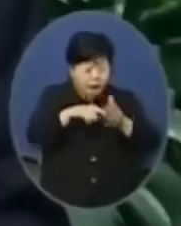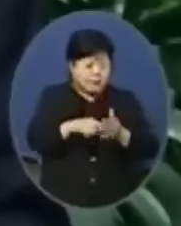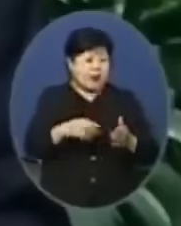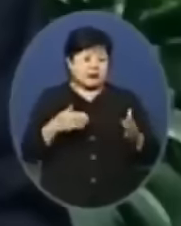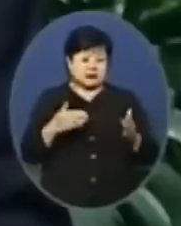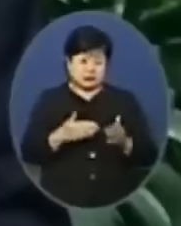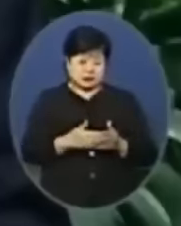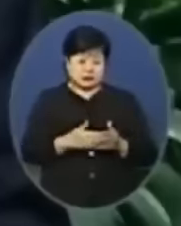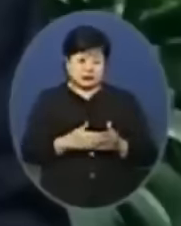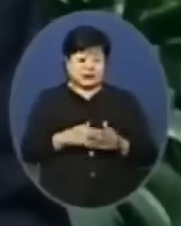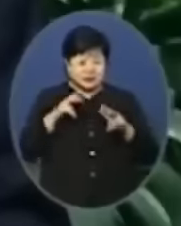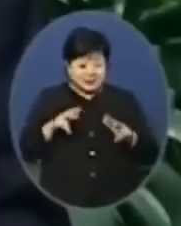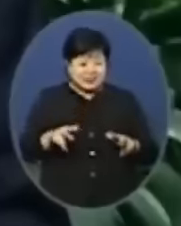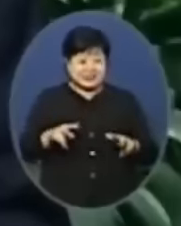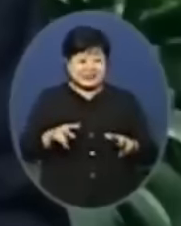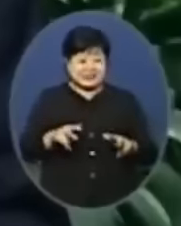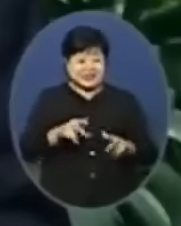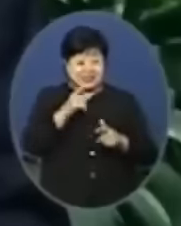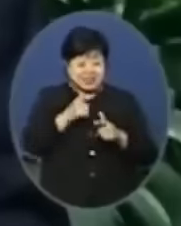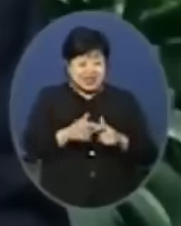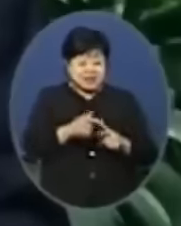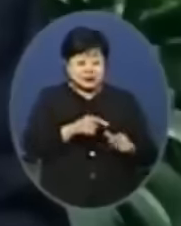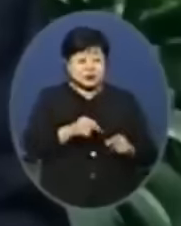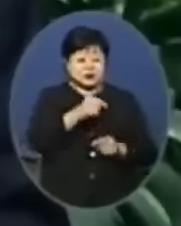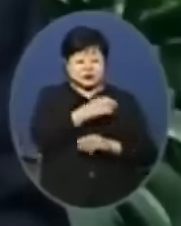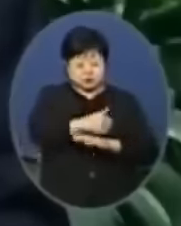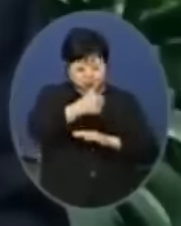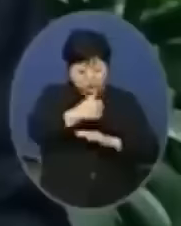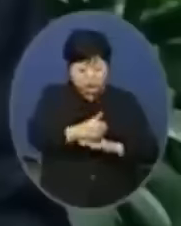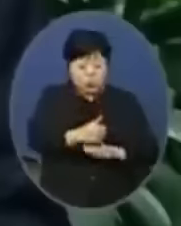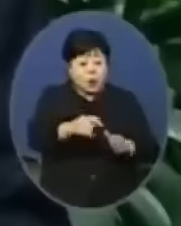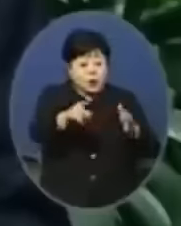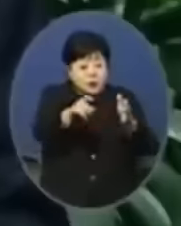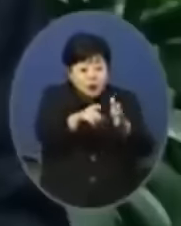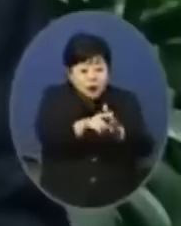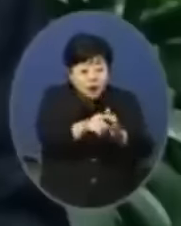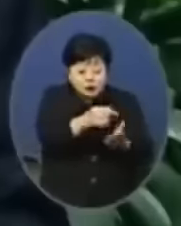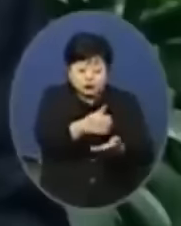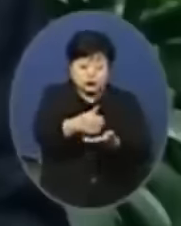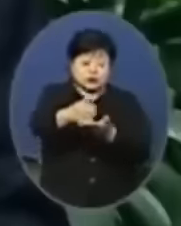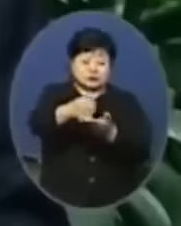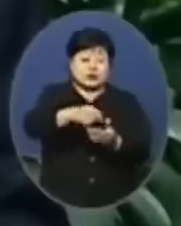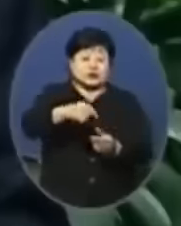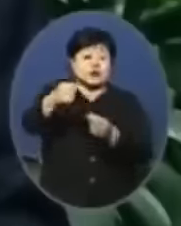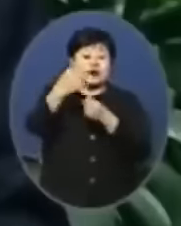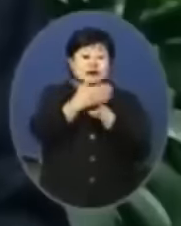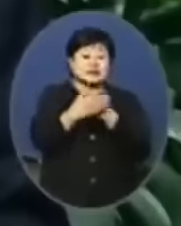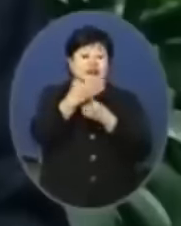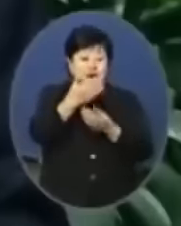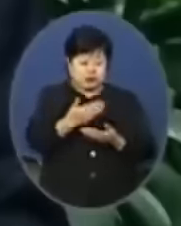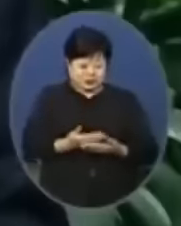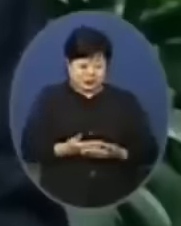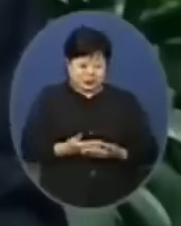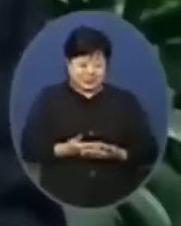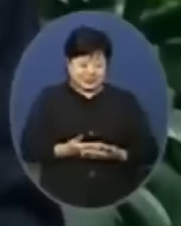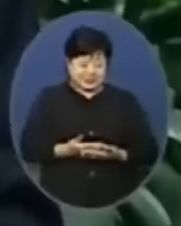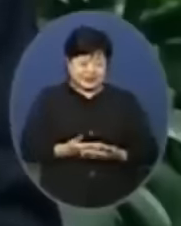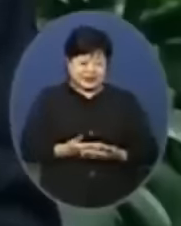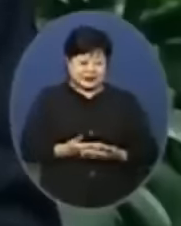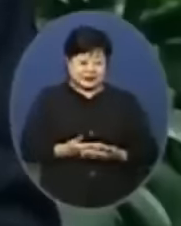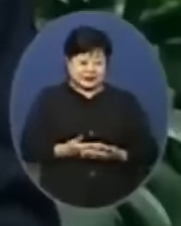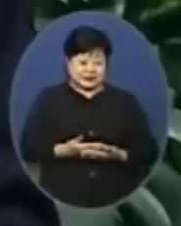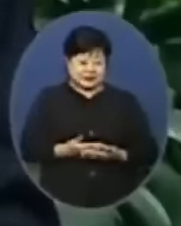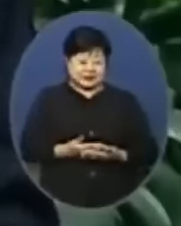것입니다. 이제는 예수 그리스도의 구주로 믿으면 주님은 구원을 은혜로 주시는 것입니다.